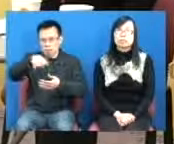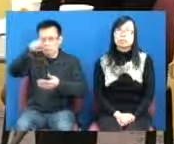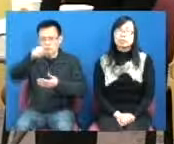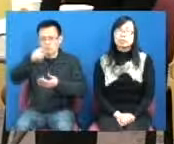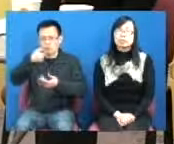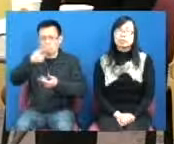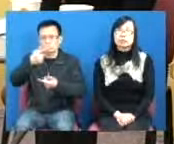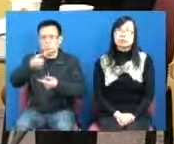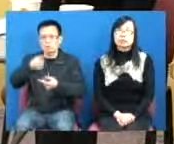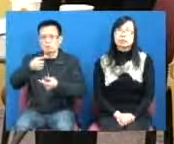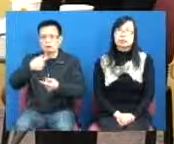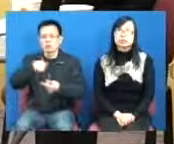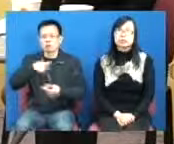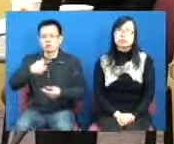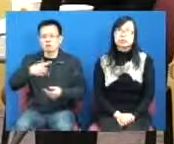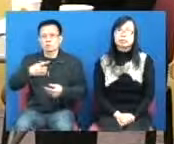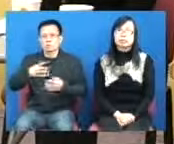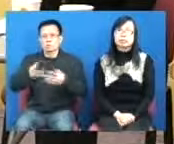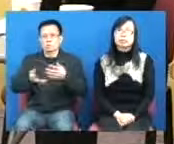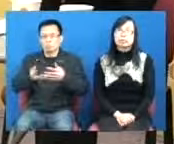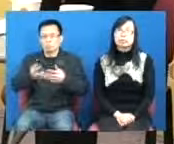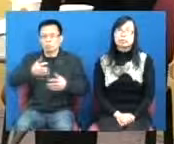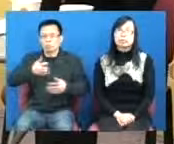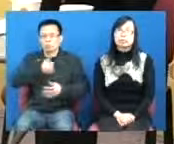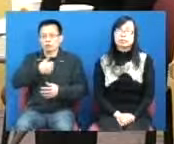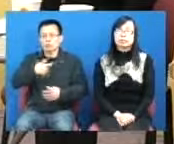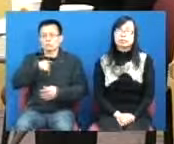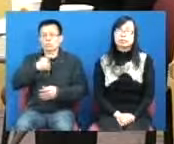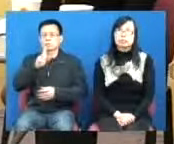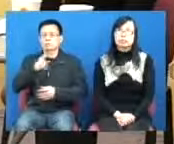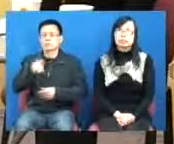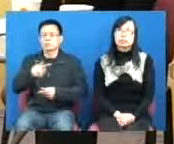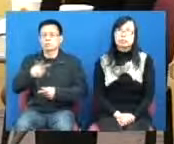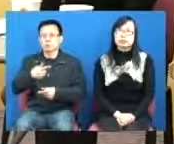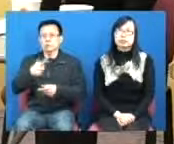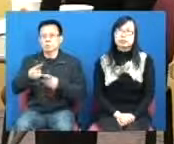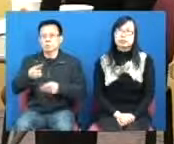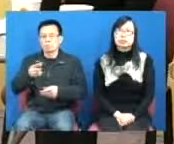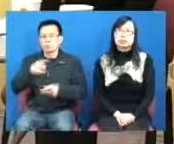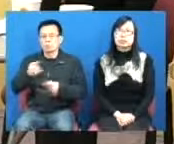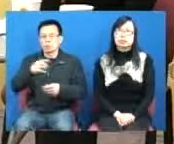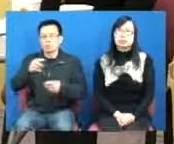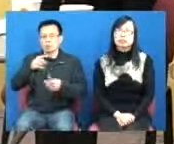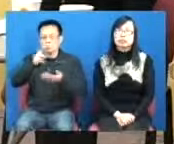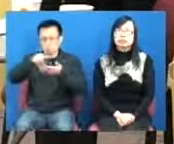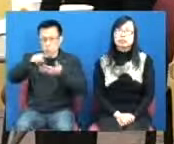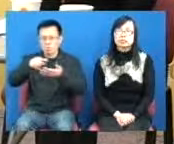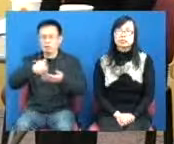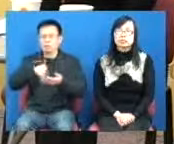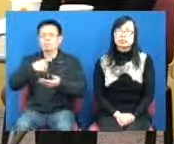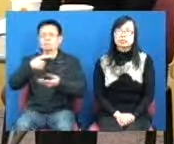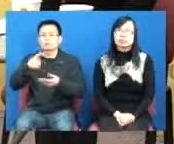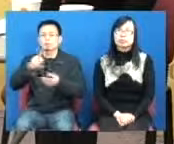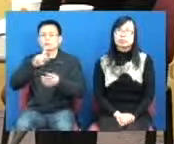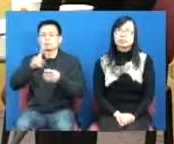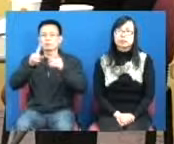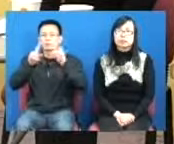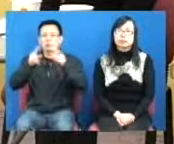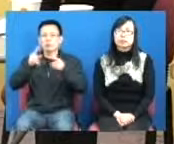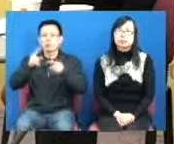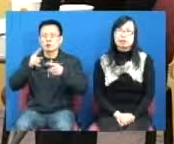他應該要怎樣守住儲備他應該不可以立暖說別人批評他他就要回答這些問題我會覺得他是有這一種這種